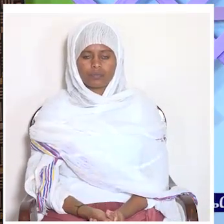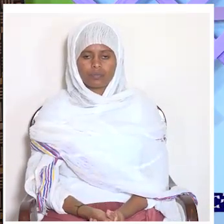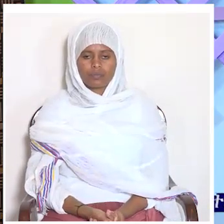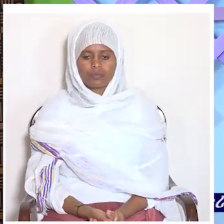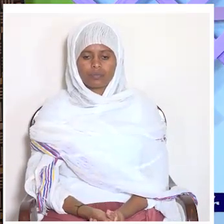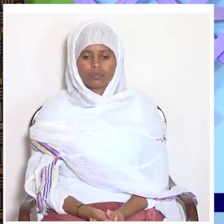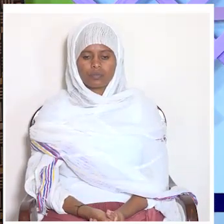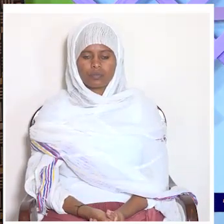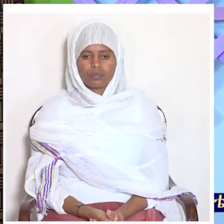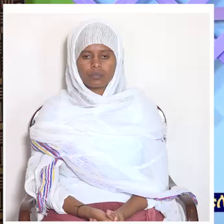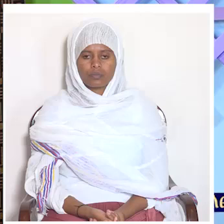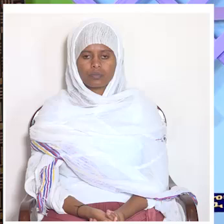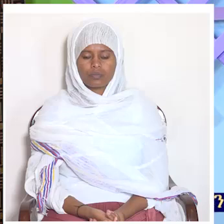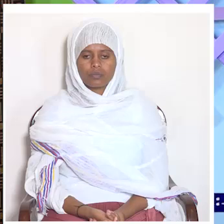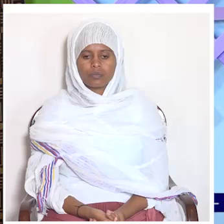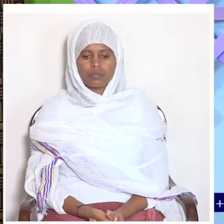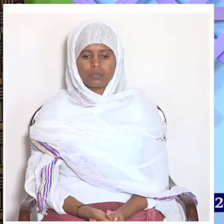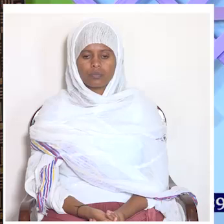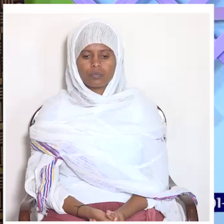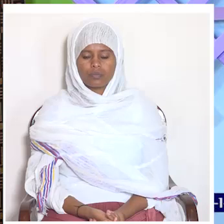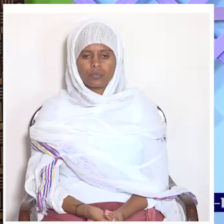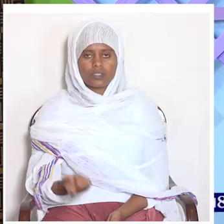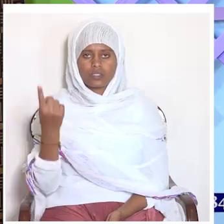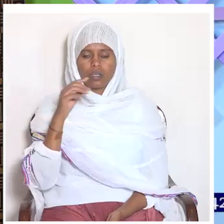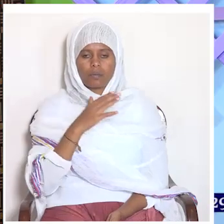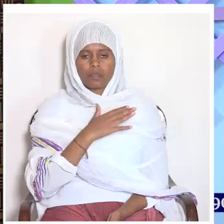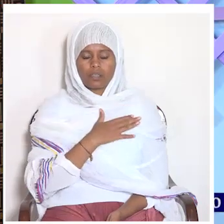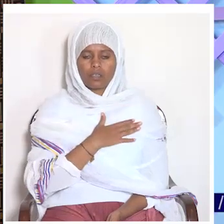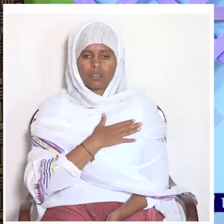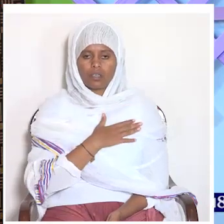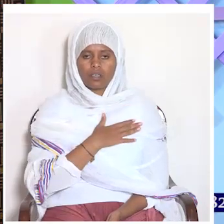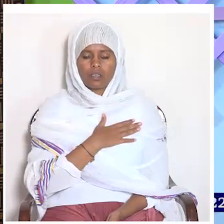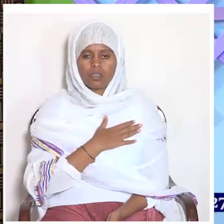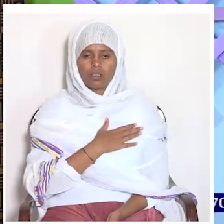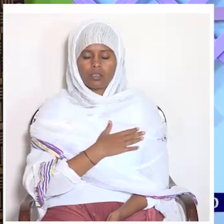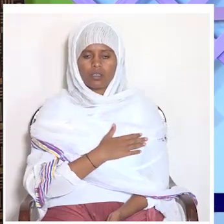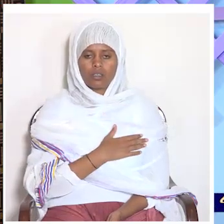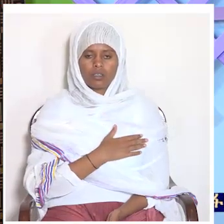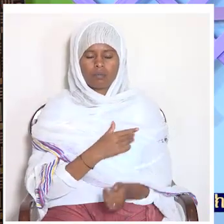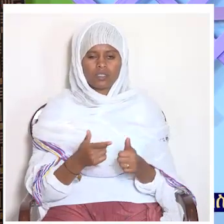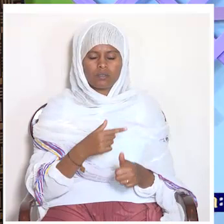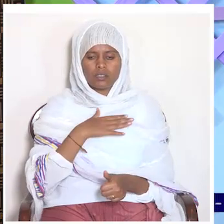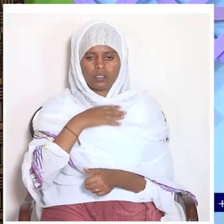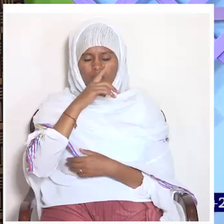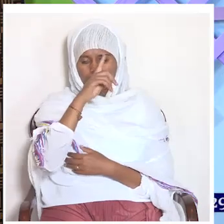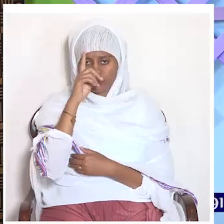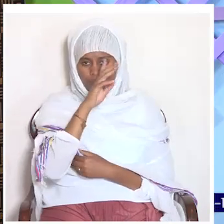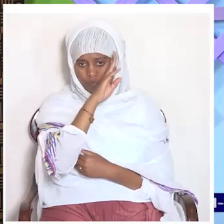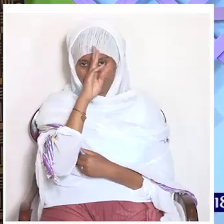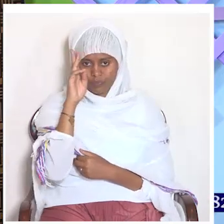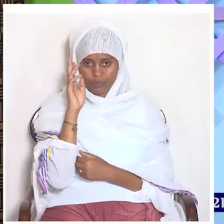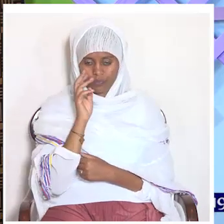ቅዱሳን ያበድሮን እግዚኣብሄር ለኣናቅፀ ጽዮን። እግዚኣብሄር ምኑ መሰረት ናይ ቅድስት